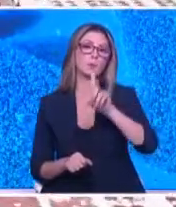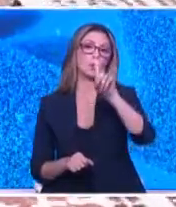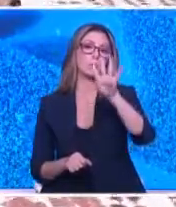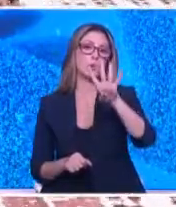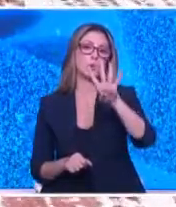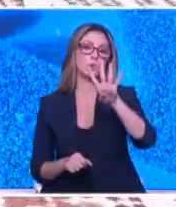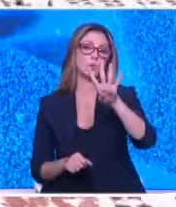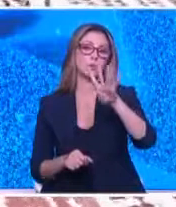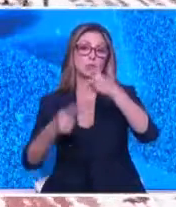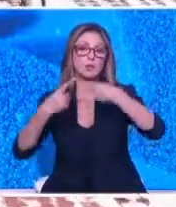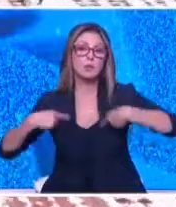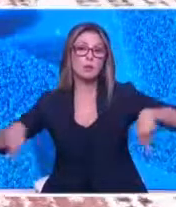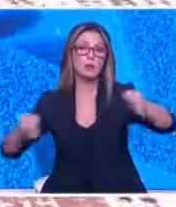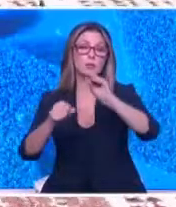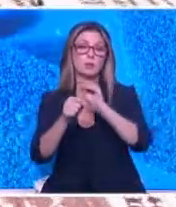127.414 dekarda